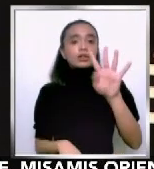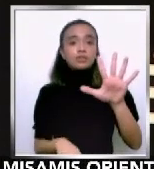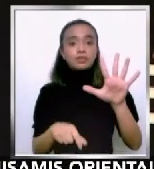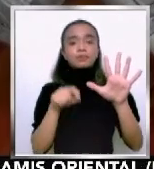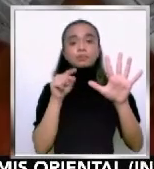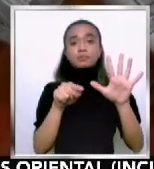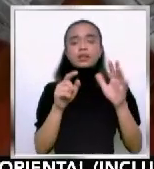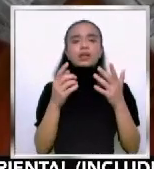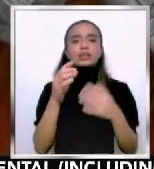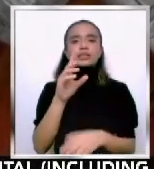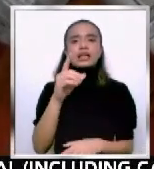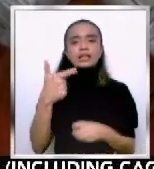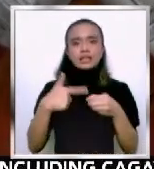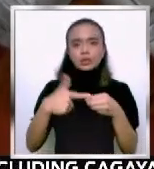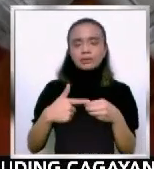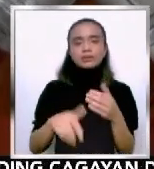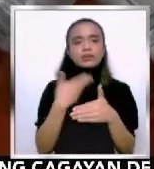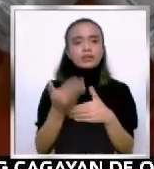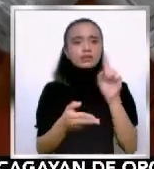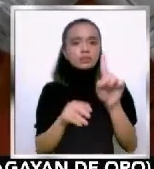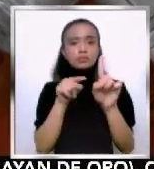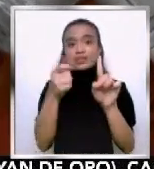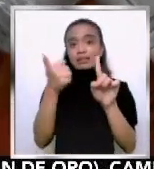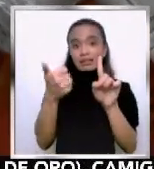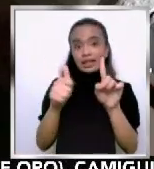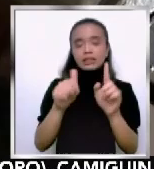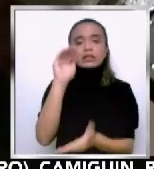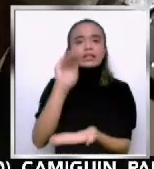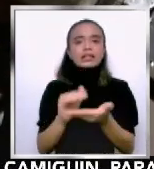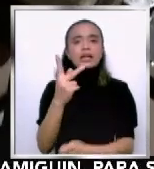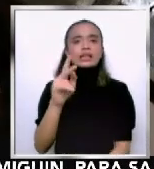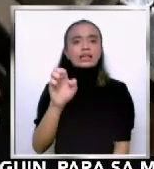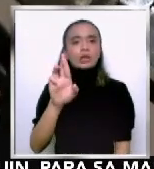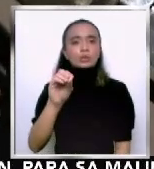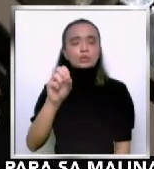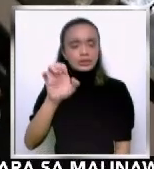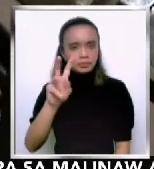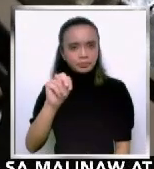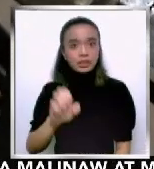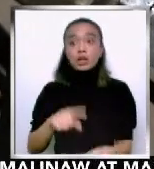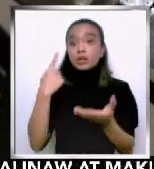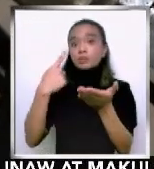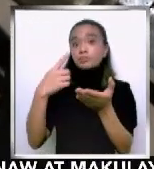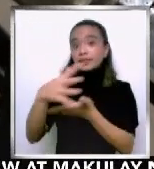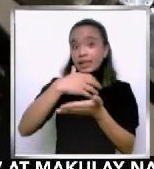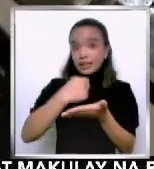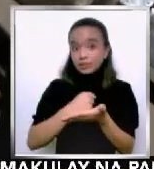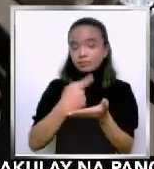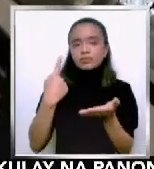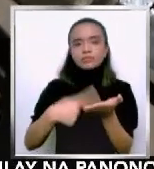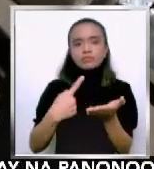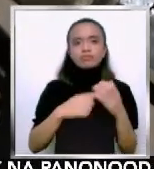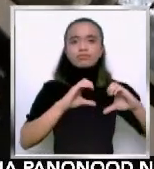ng gasolina at piso at 70 sentimong bawas sa kerosene. Batay sa datos na nakalap ng GMA News Research, kasamang